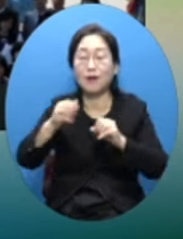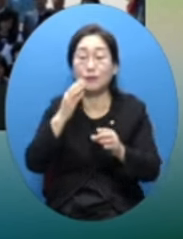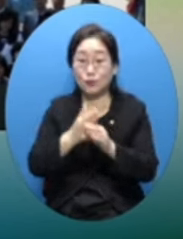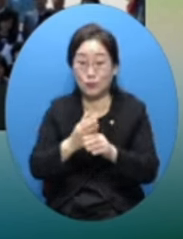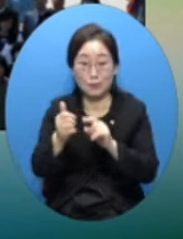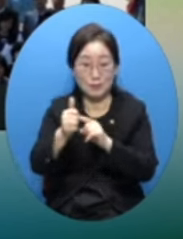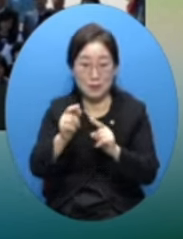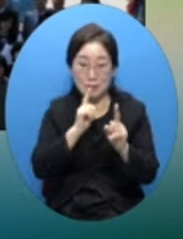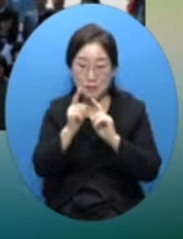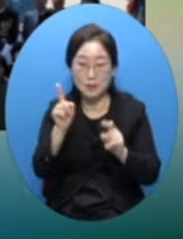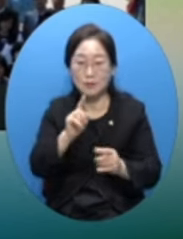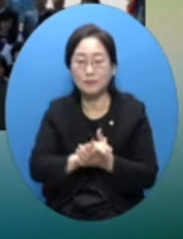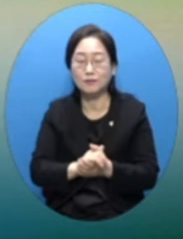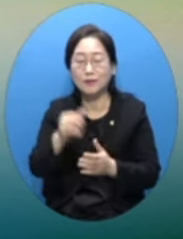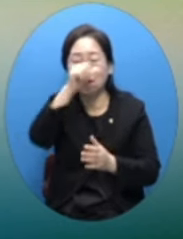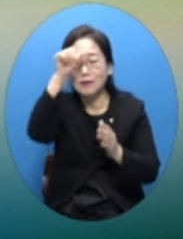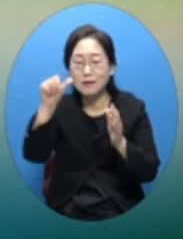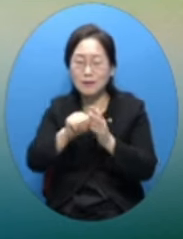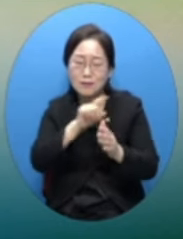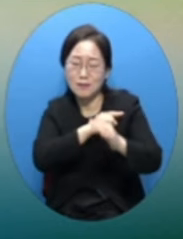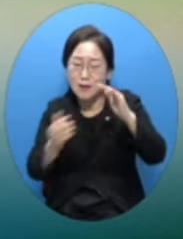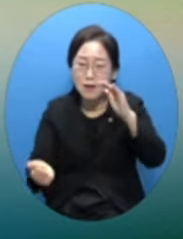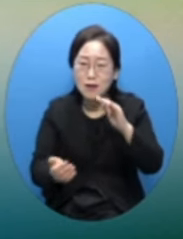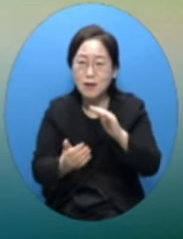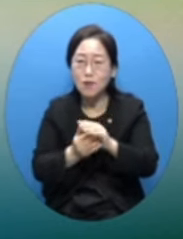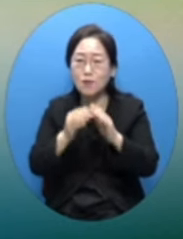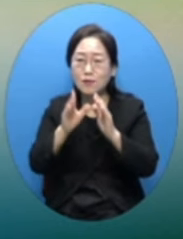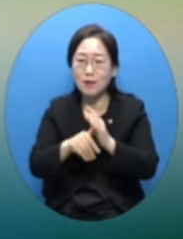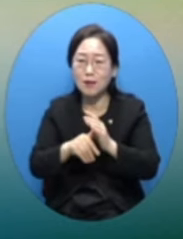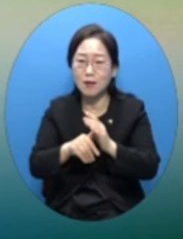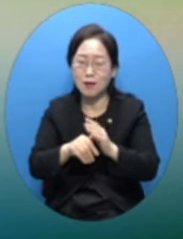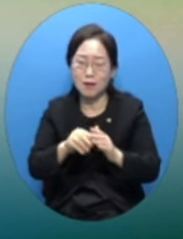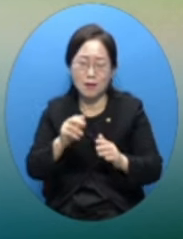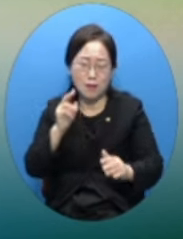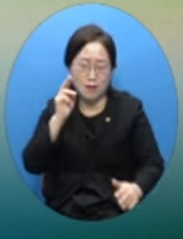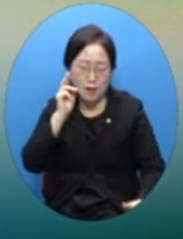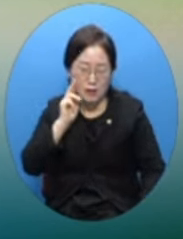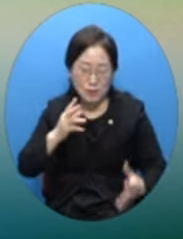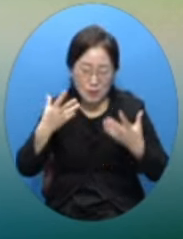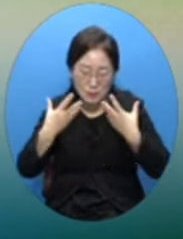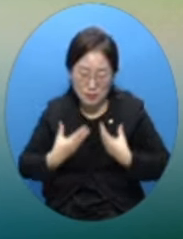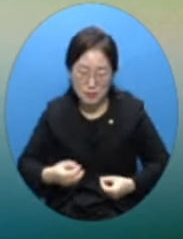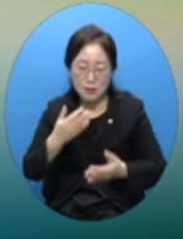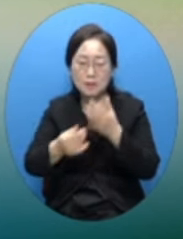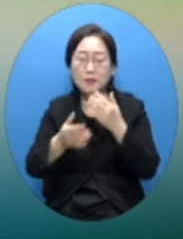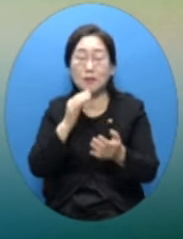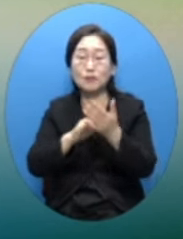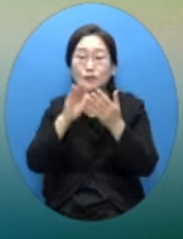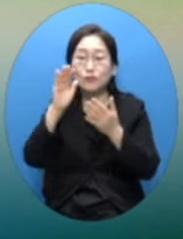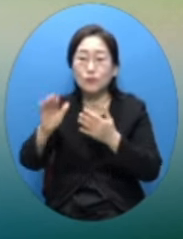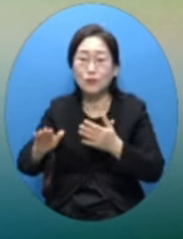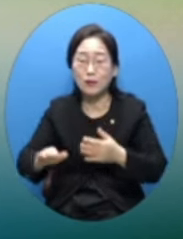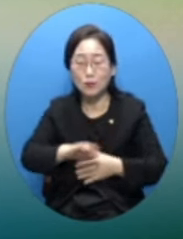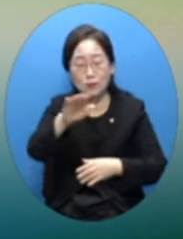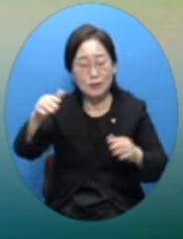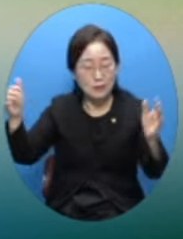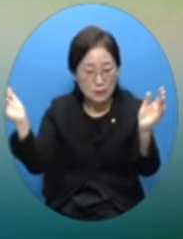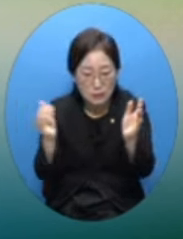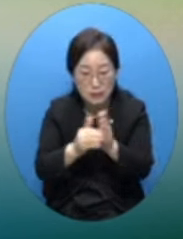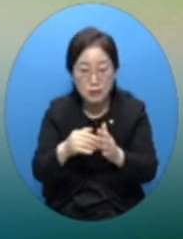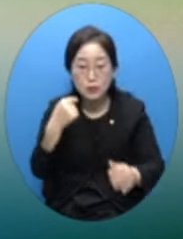고백하십니다. 인생 최고의 순간에 처절한 좌절을 경험하고 나면 우리는 그것이 끝이라고